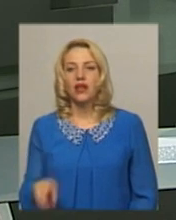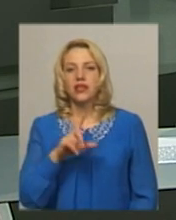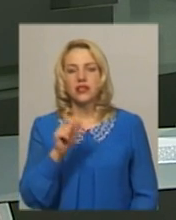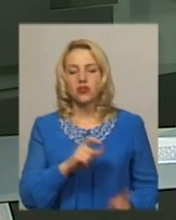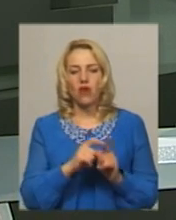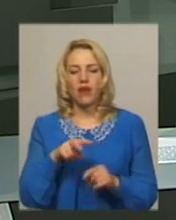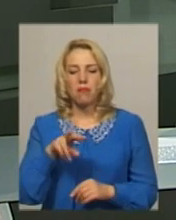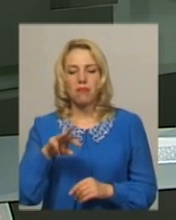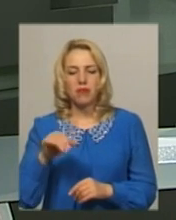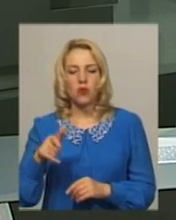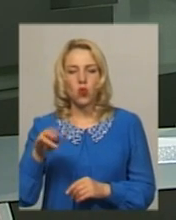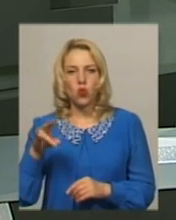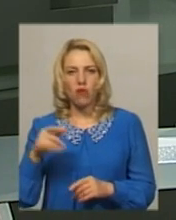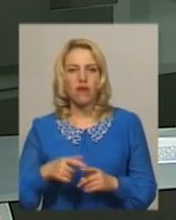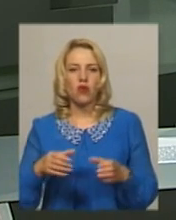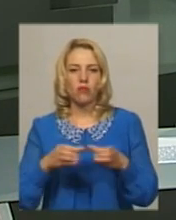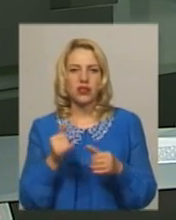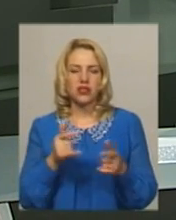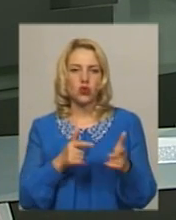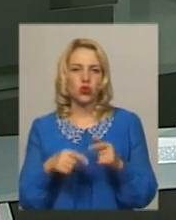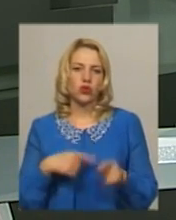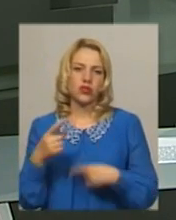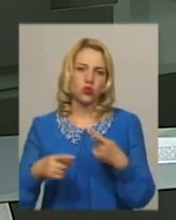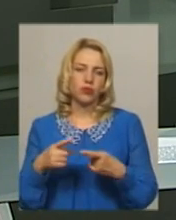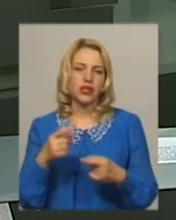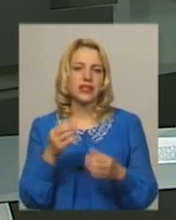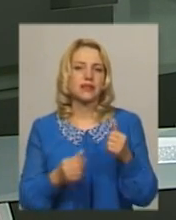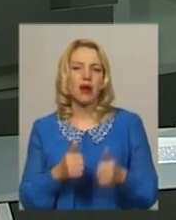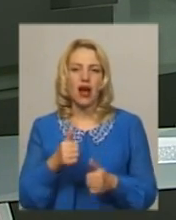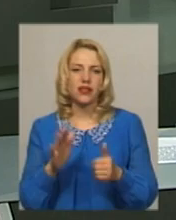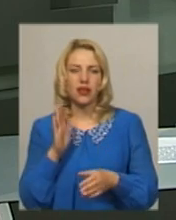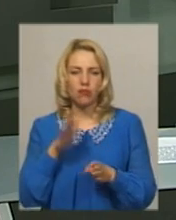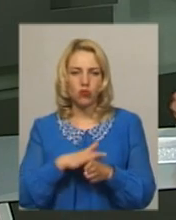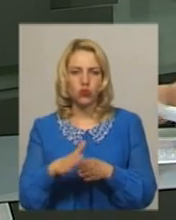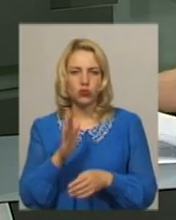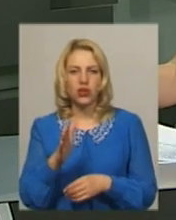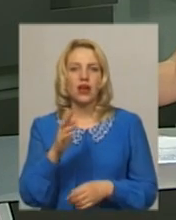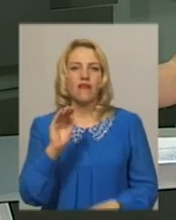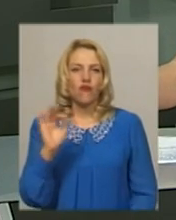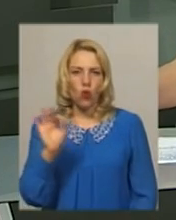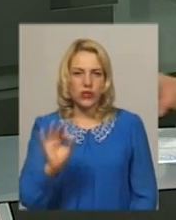словами Інни Мігунової, зараз команда готуватиметься до наступних змагань, які відбудуться восени.